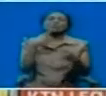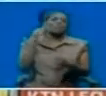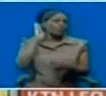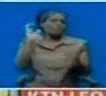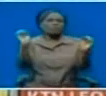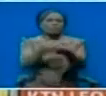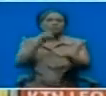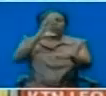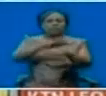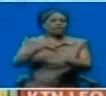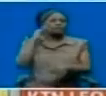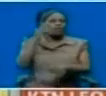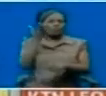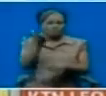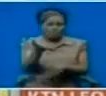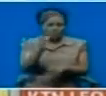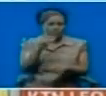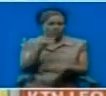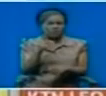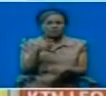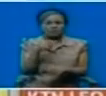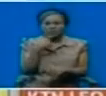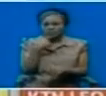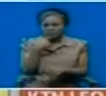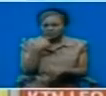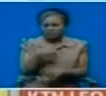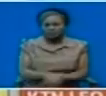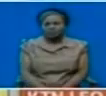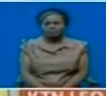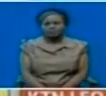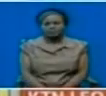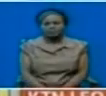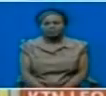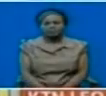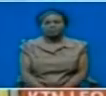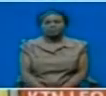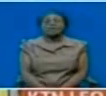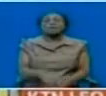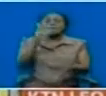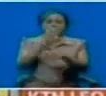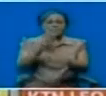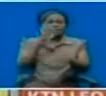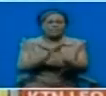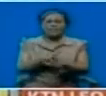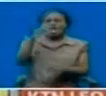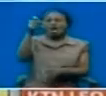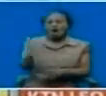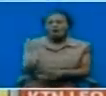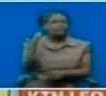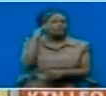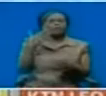hawezi kupokea simu yako wakati huo. We have notified them that you tried to call. Na wengi huishia kukata simu